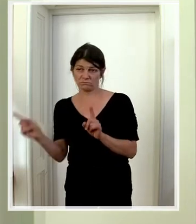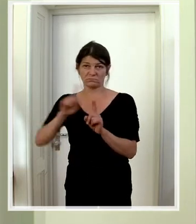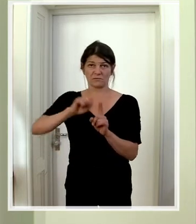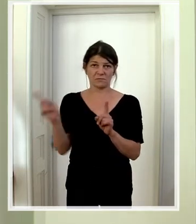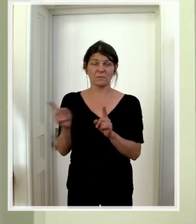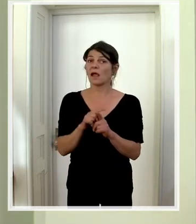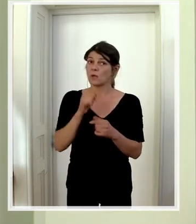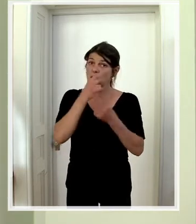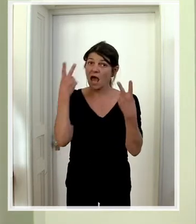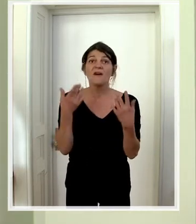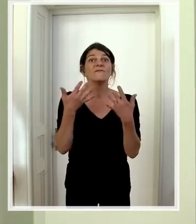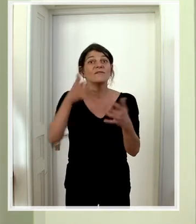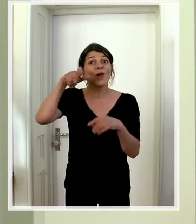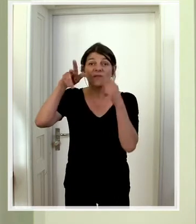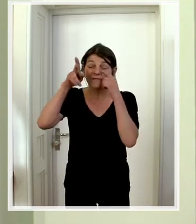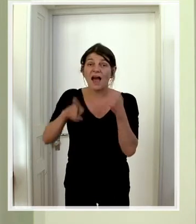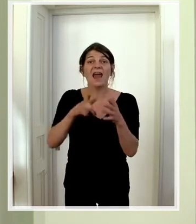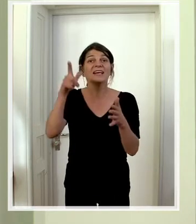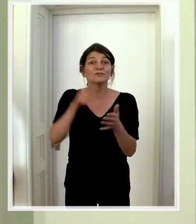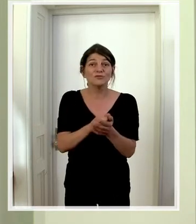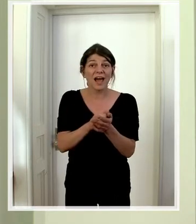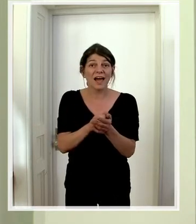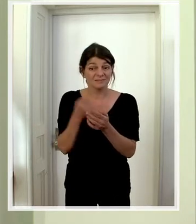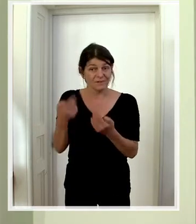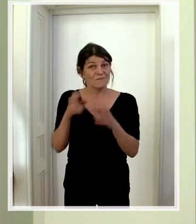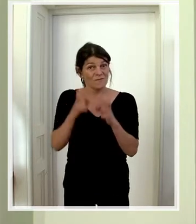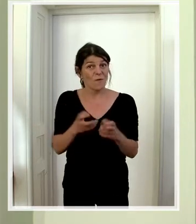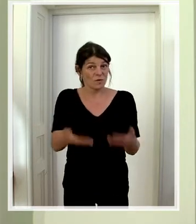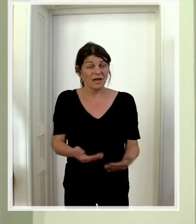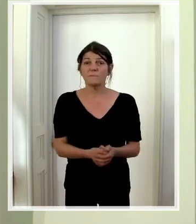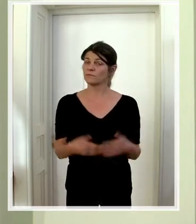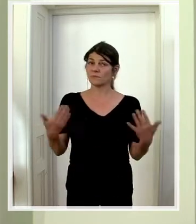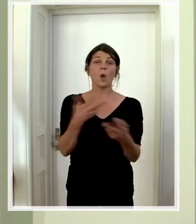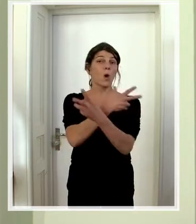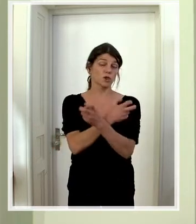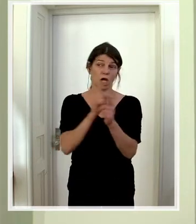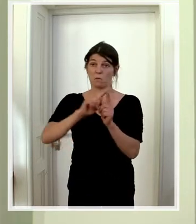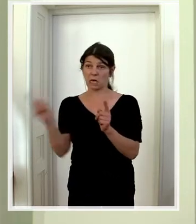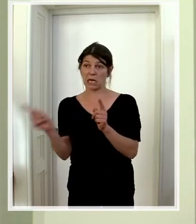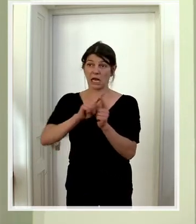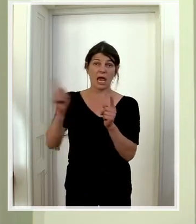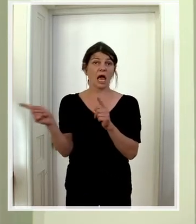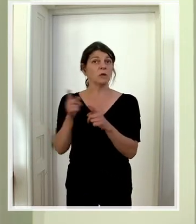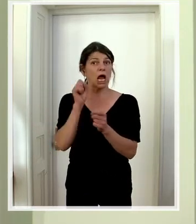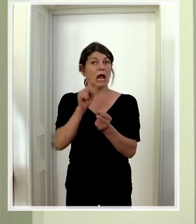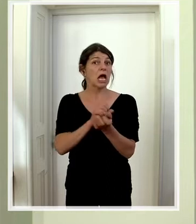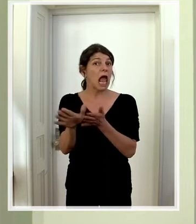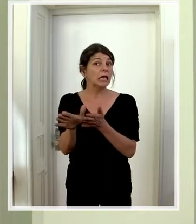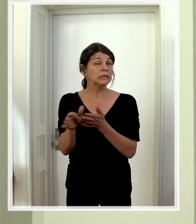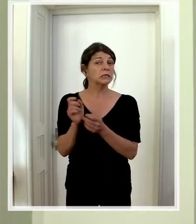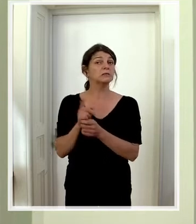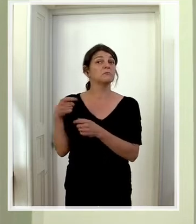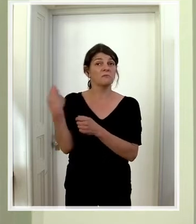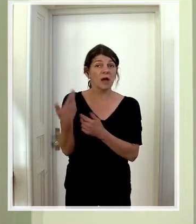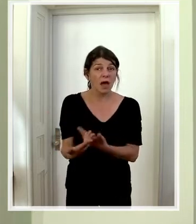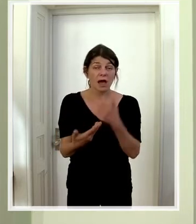aus dem Liechtenstein sind. Dann ist es so, dass ja österreichische Pendler gerade eine S-Bahn zum Beispiel gratis benutzen können, wenn